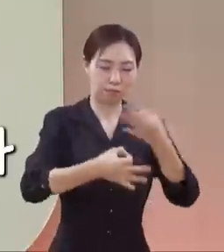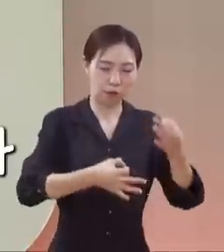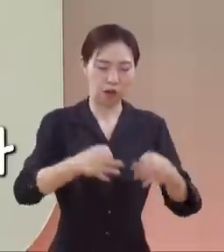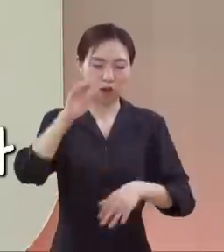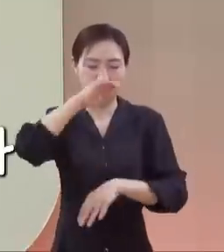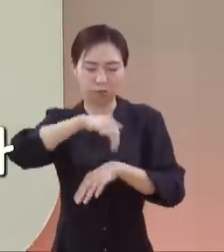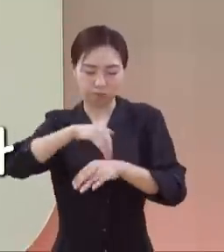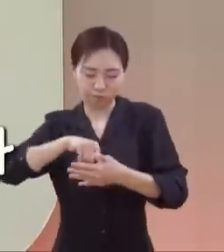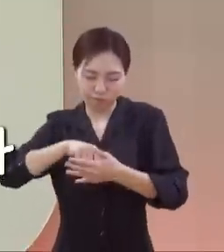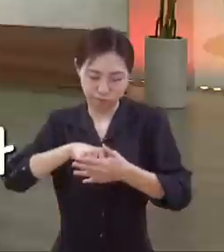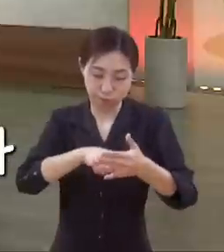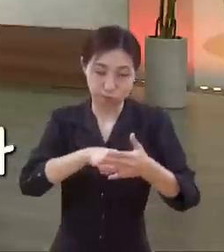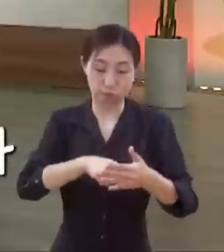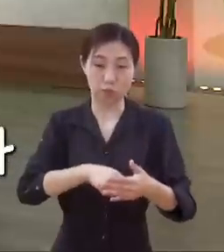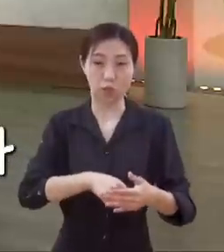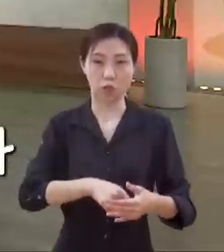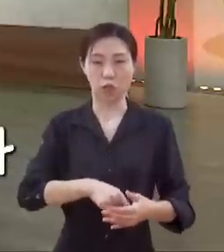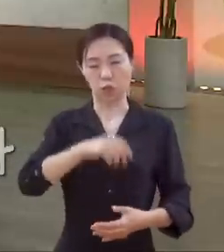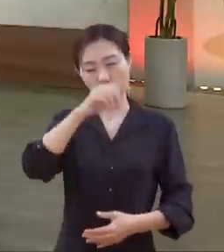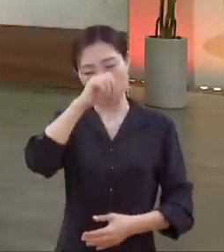나가야 됩니다